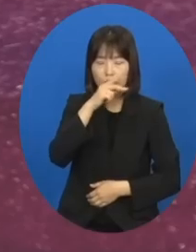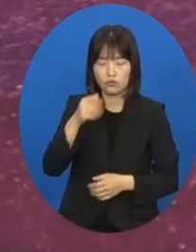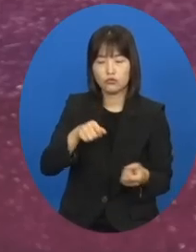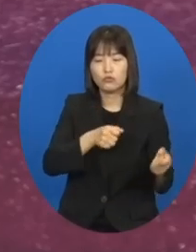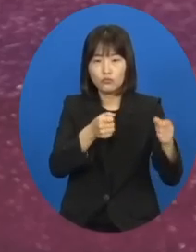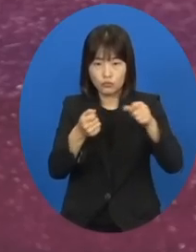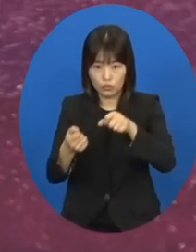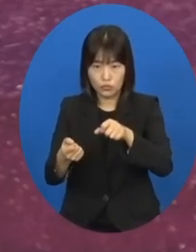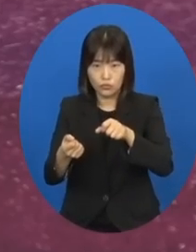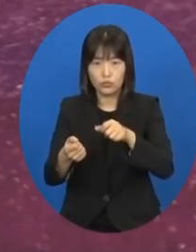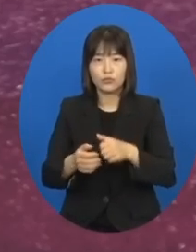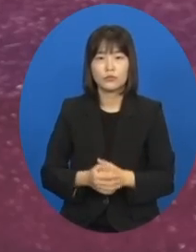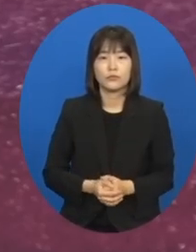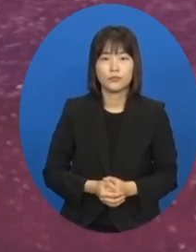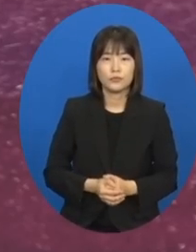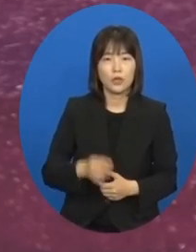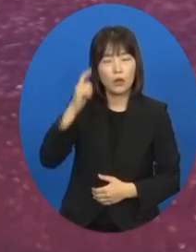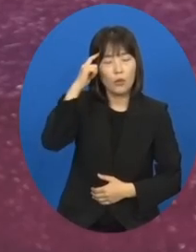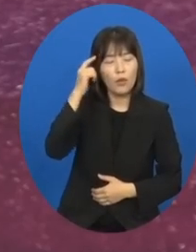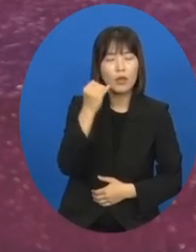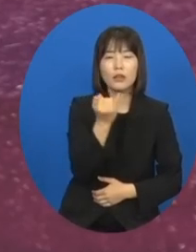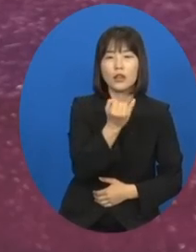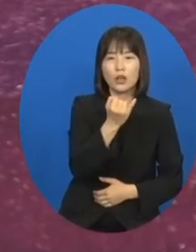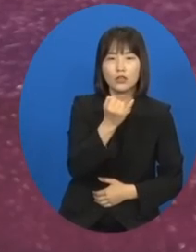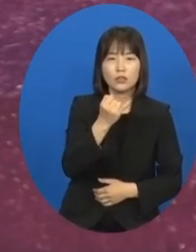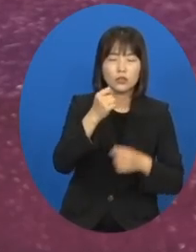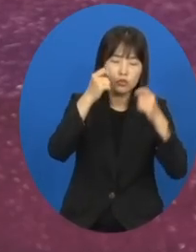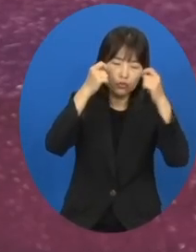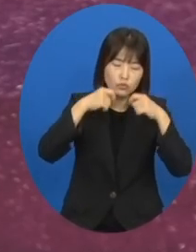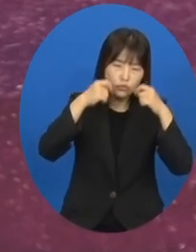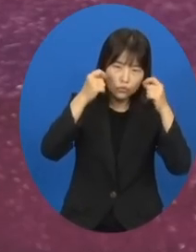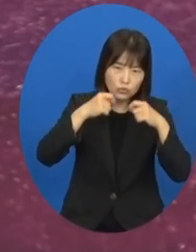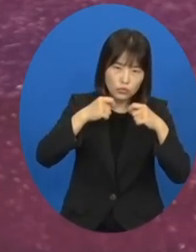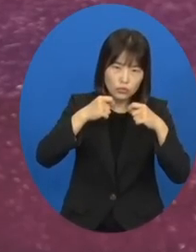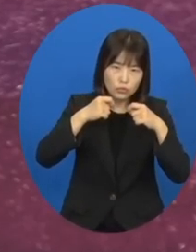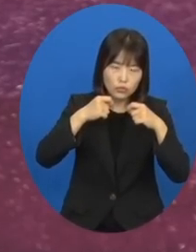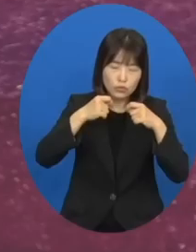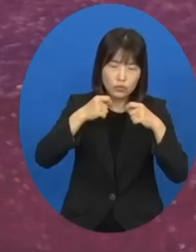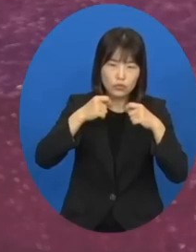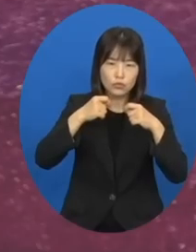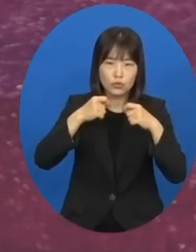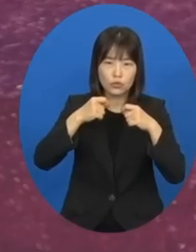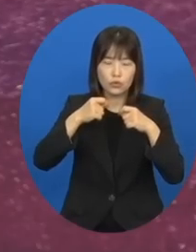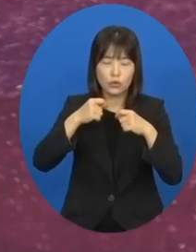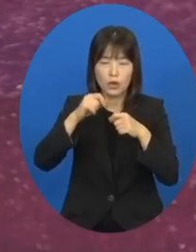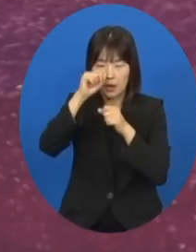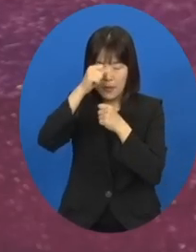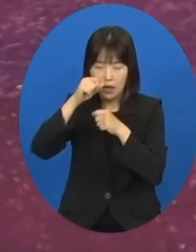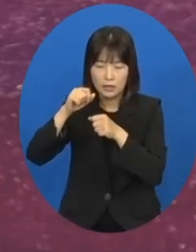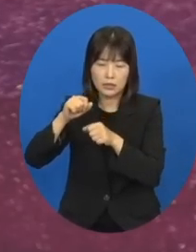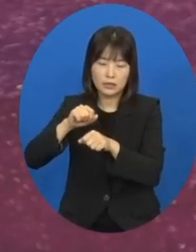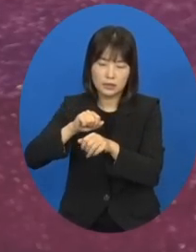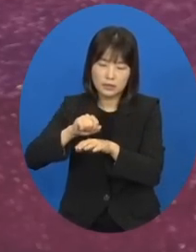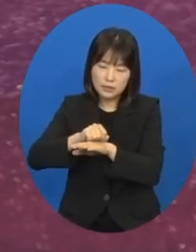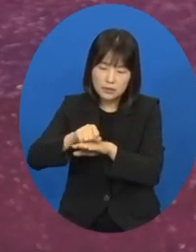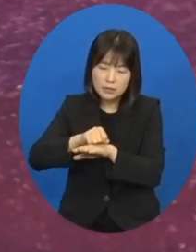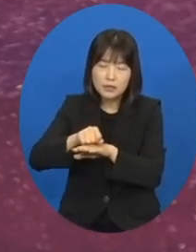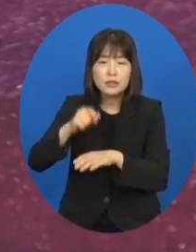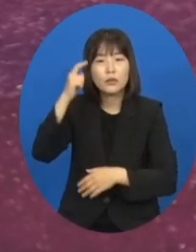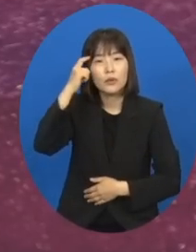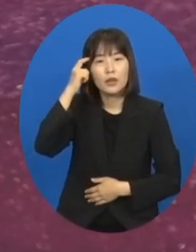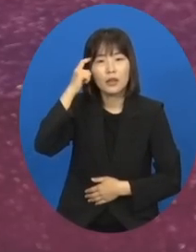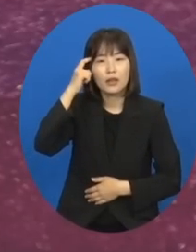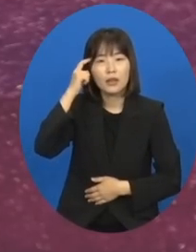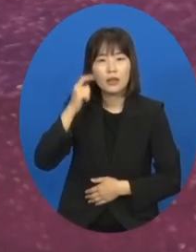그 여인이 울며 눈물로 닦았을까요 분명히 그녀에게는